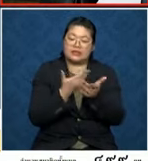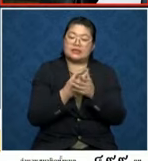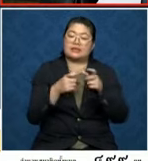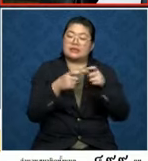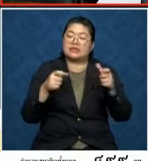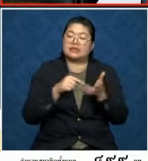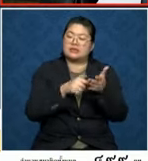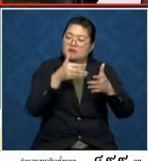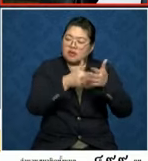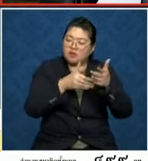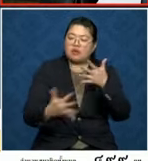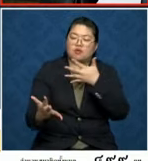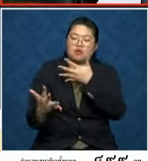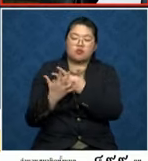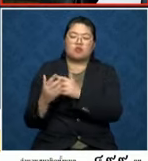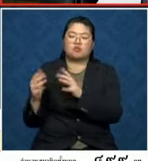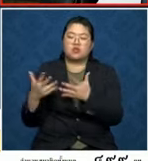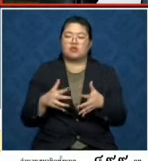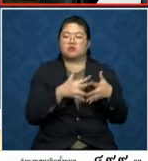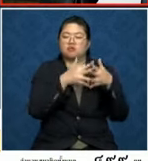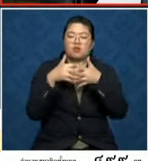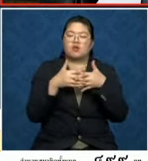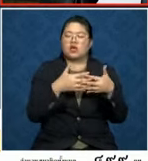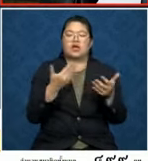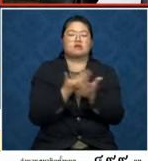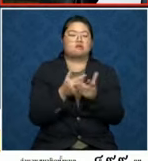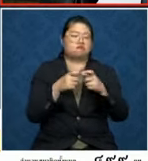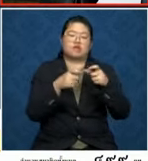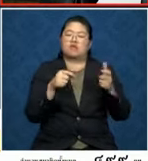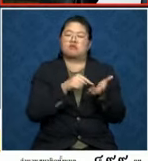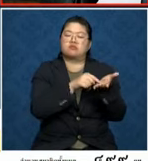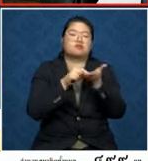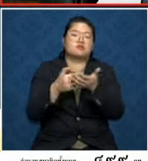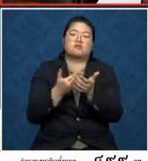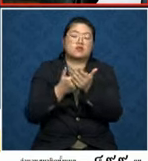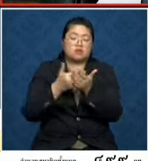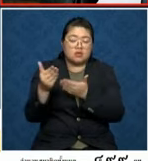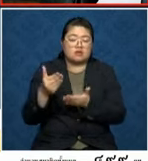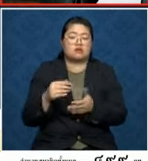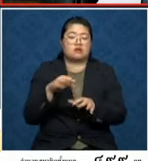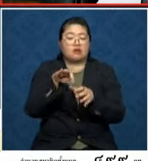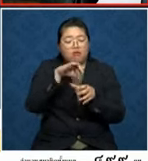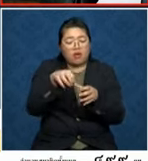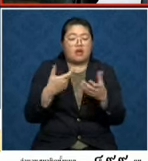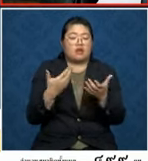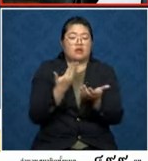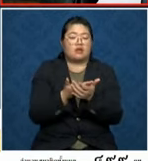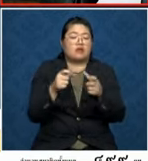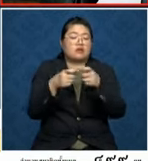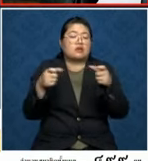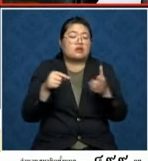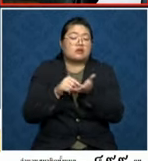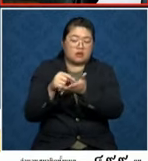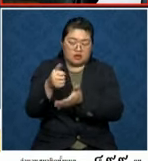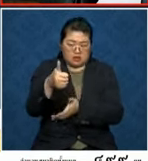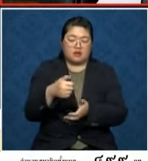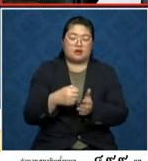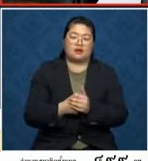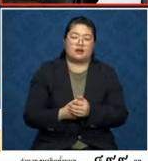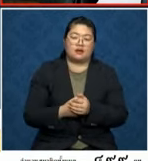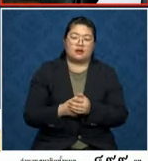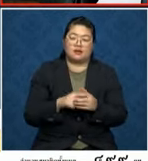นะครับในสหรัฐอเมริกาเนี่ยใช้เช็คกันเป็นเรื่องปกติมากนะครับซื้อกาแฟ3เหรียญยังใช้เช็คเลยนะครับ